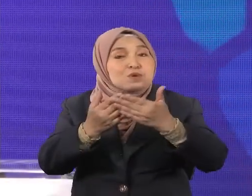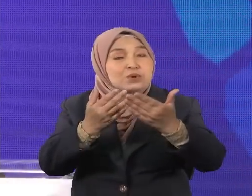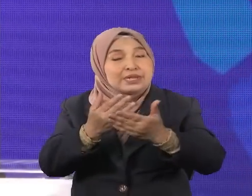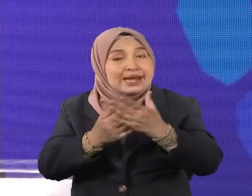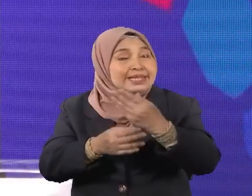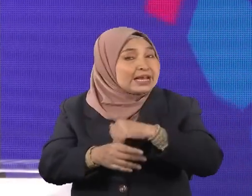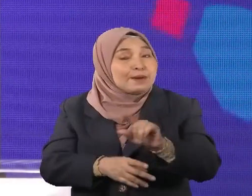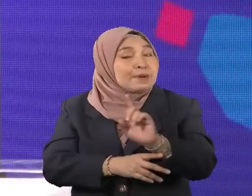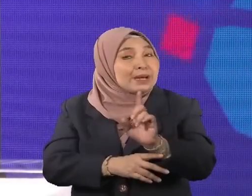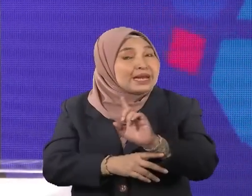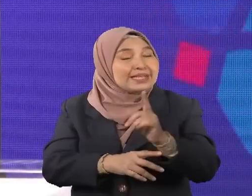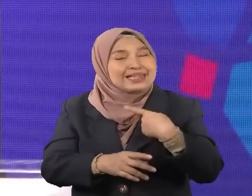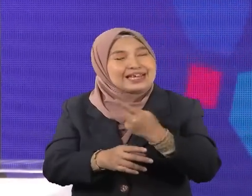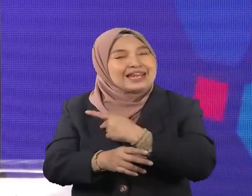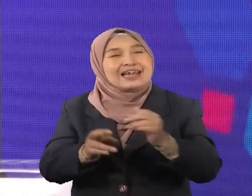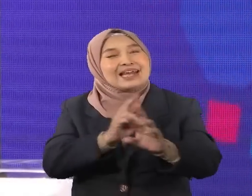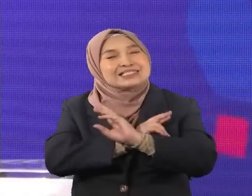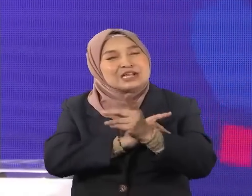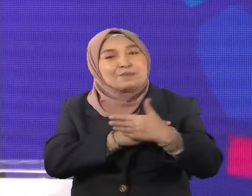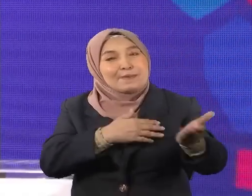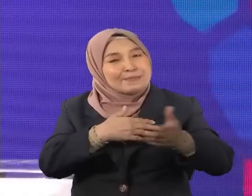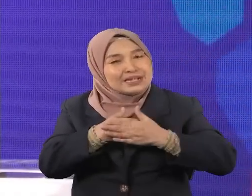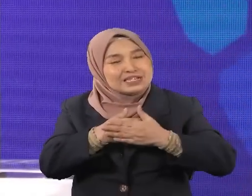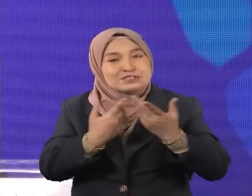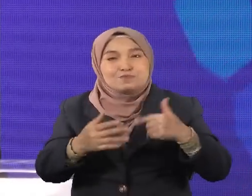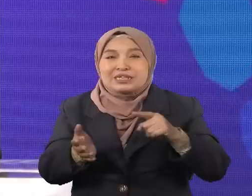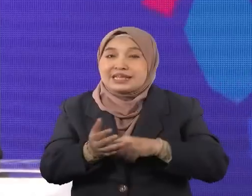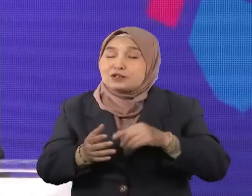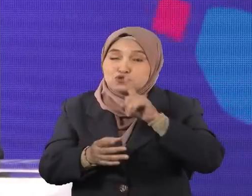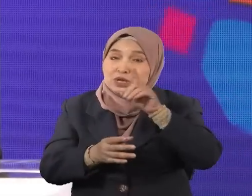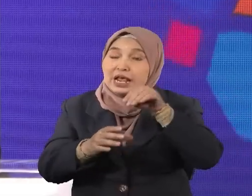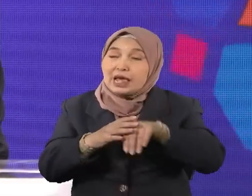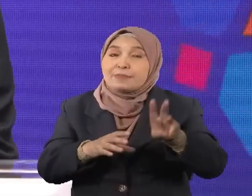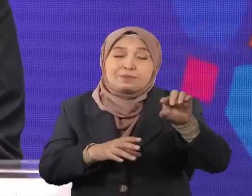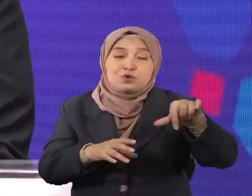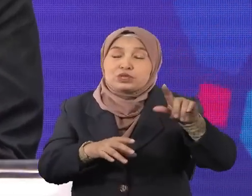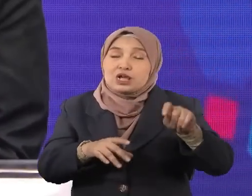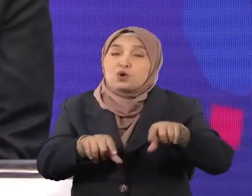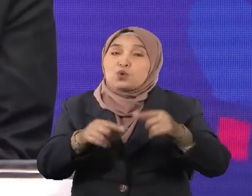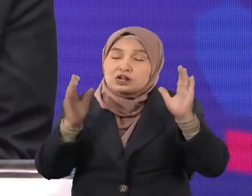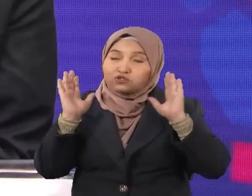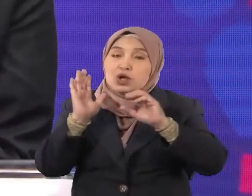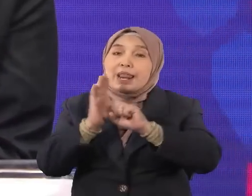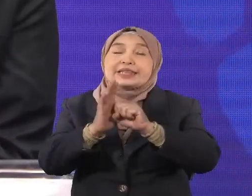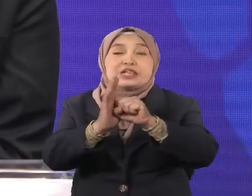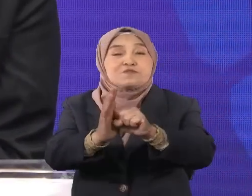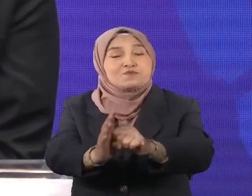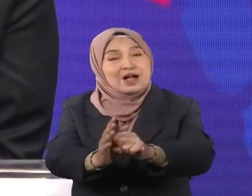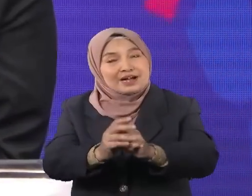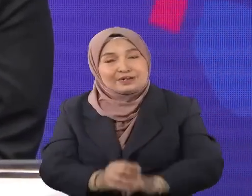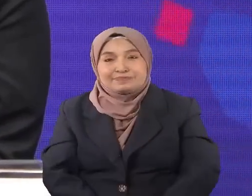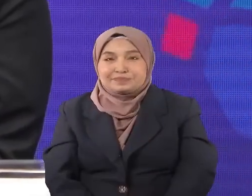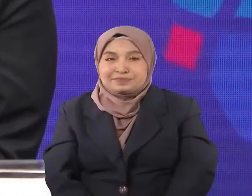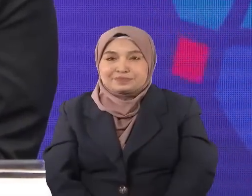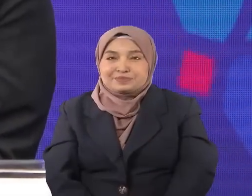Yang ke mana-mana kita nak berehat seketika, kembali selepas ini pastinya dalam My Quran Time, Quran Solat